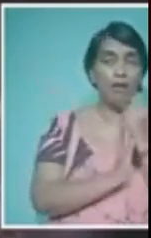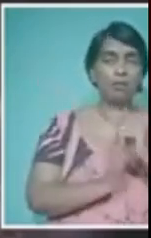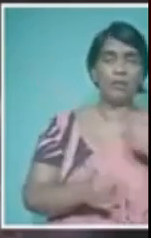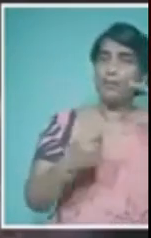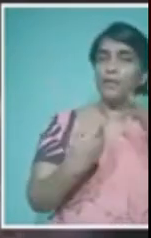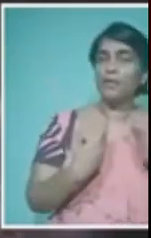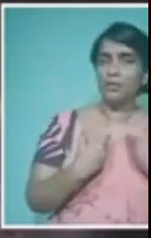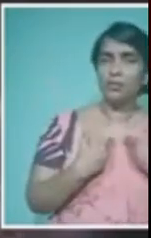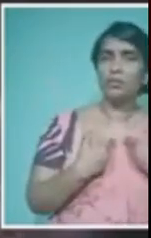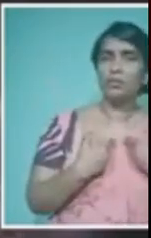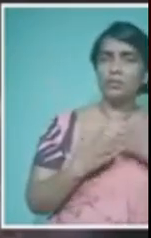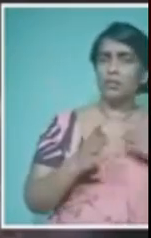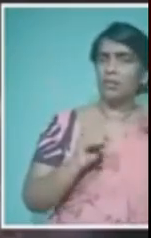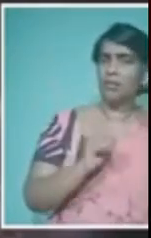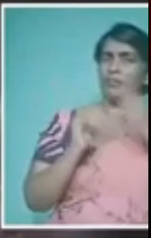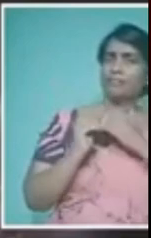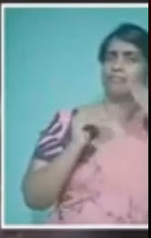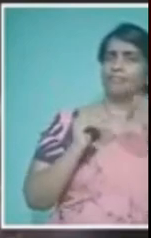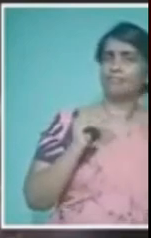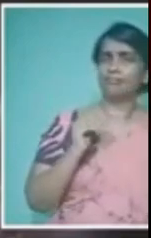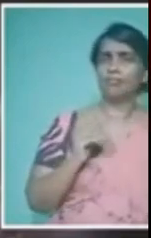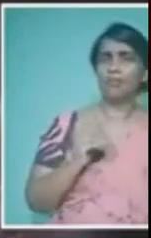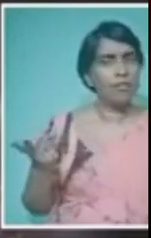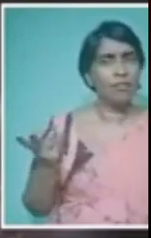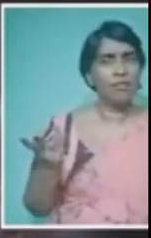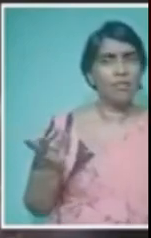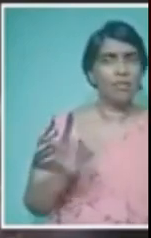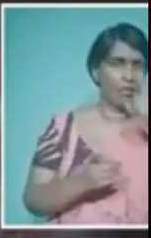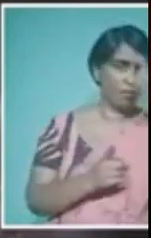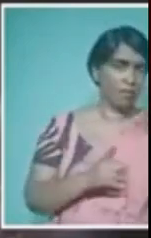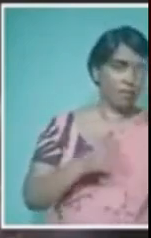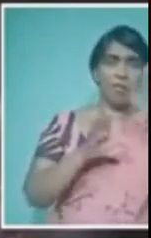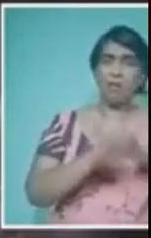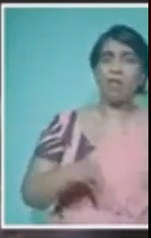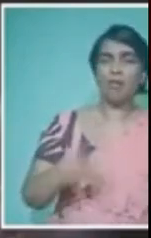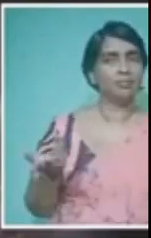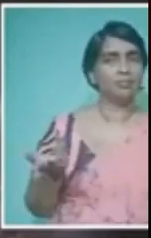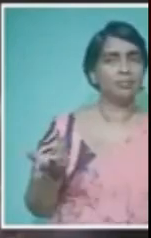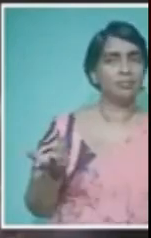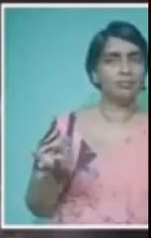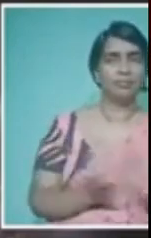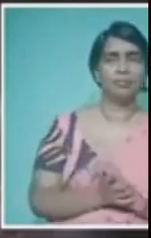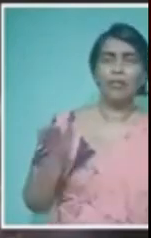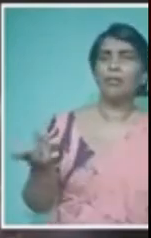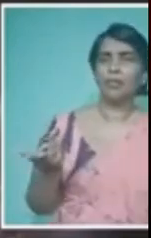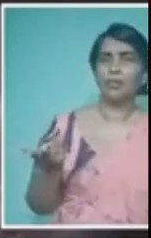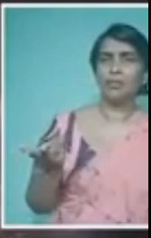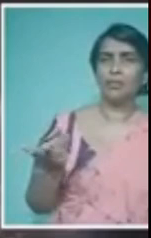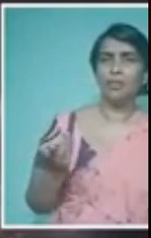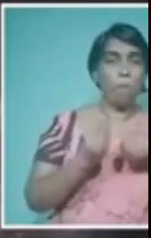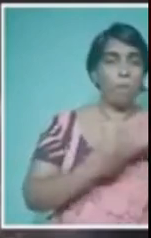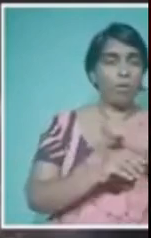වාද වෙනවා නම් මෙච්චර කල් ගන්නවා නම් දෙයනේ කන්න නැතුව කලන්ත දාන ළමයි ගැන මොන කතාවද? මොන කතාවද?